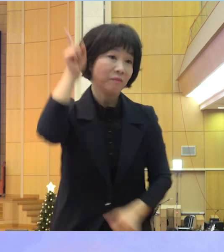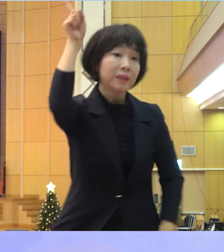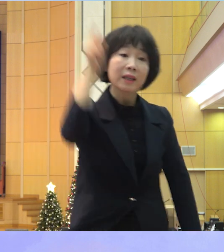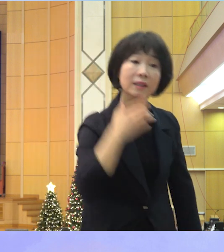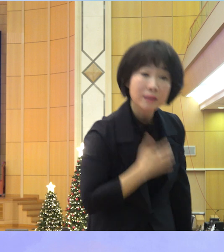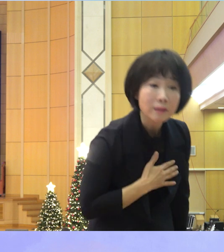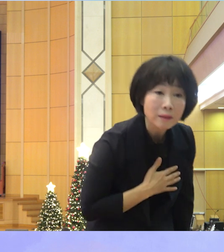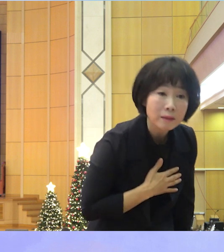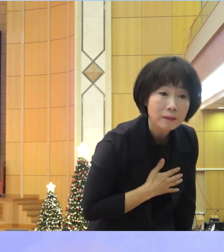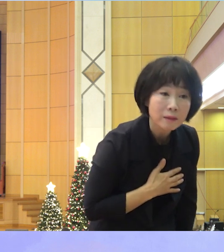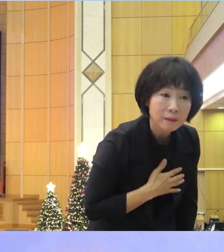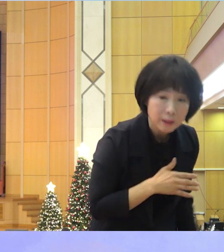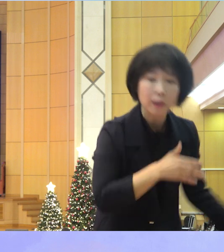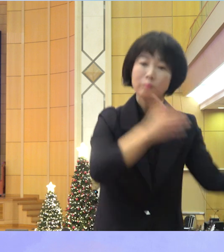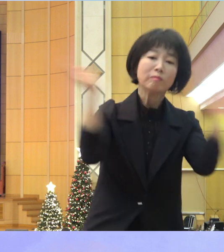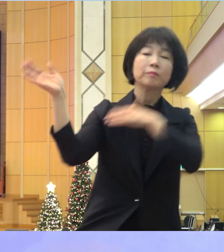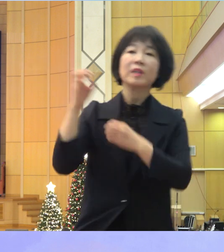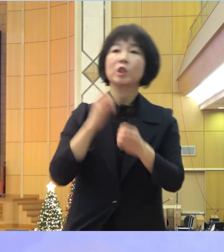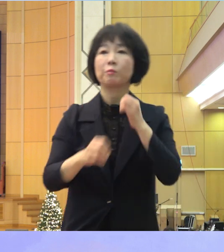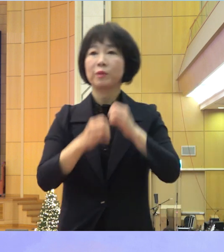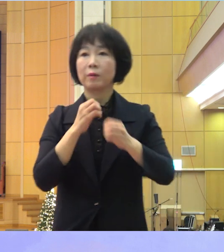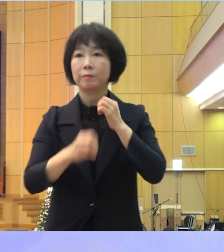볼까요?